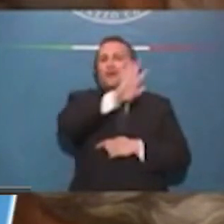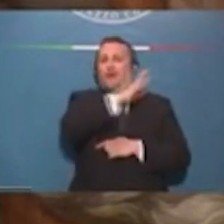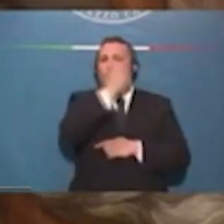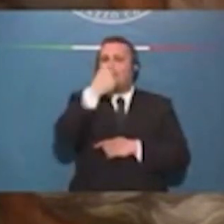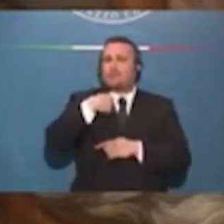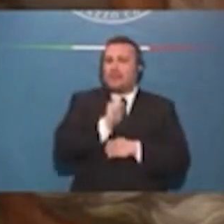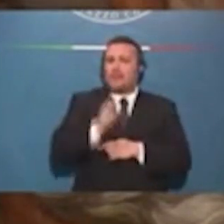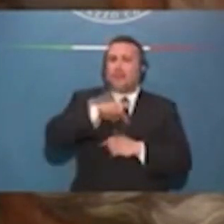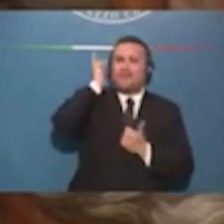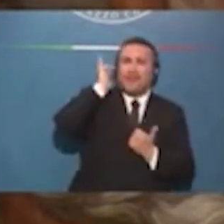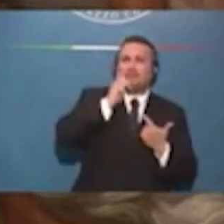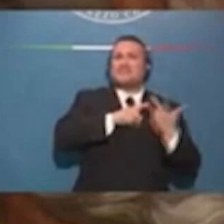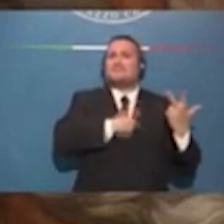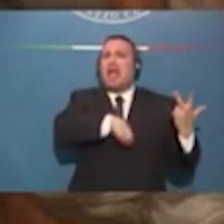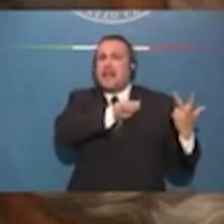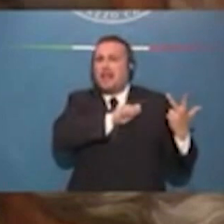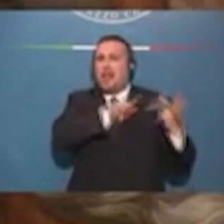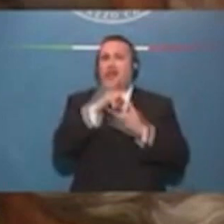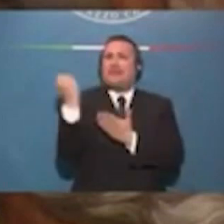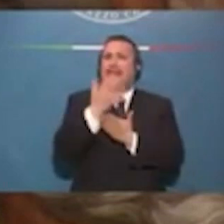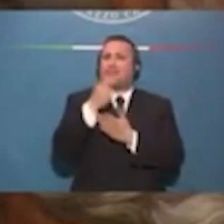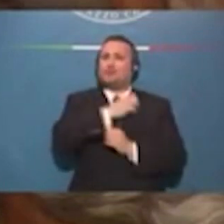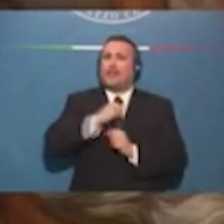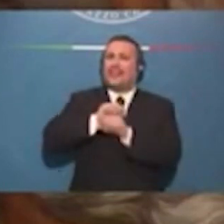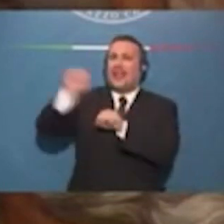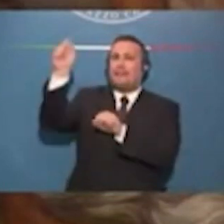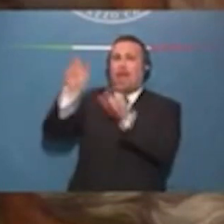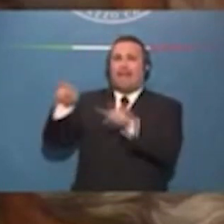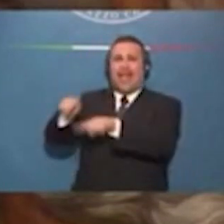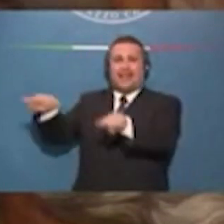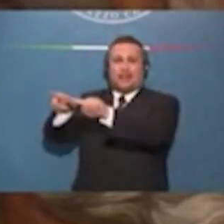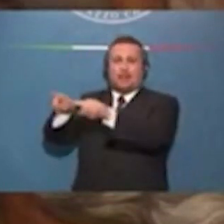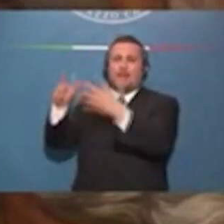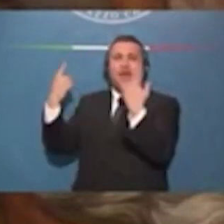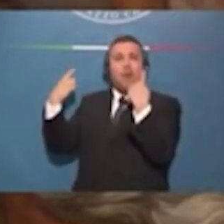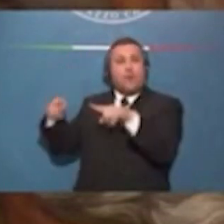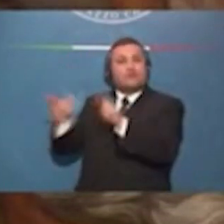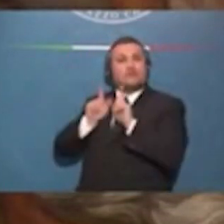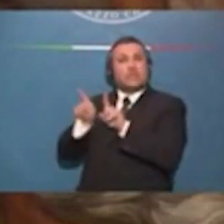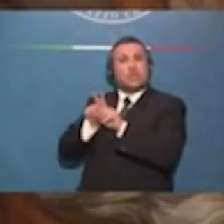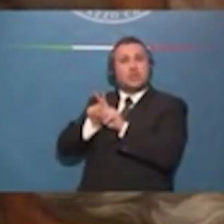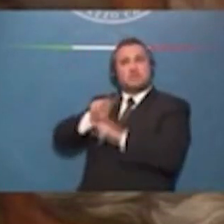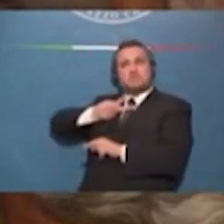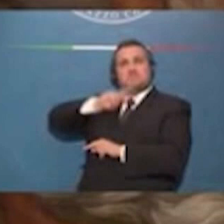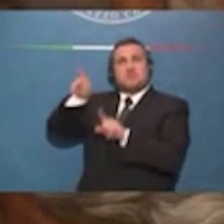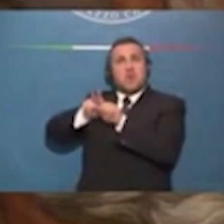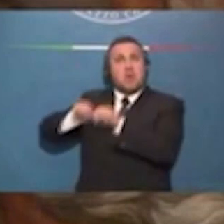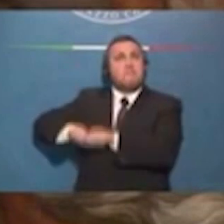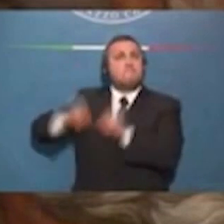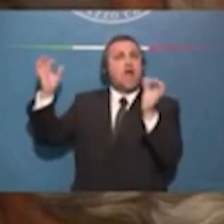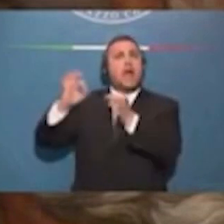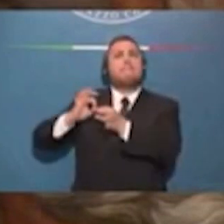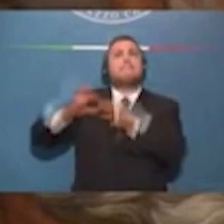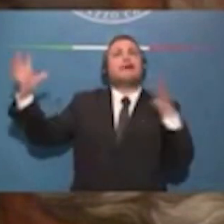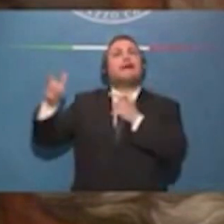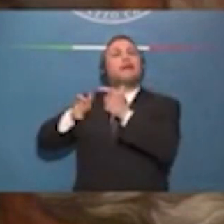eccetera. Questo però, la considerazione più importante è che questo non deve assolutamente portare a una interruzione dei canali